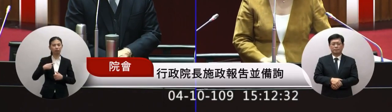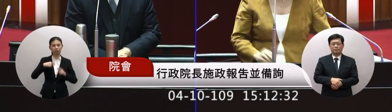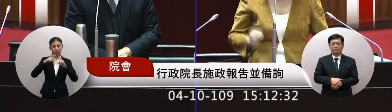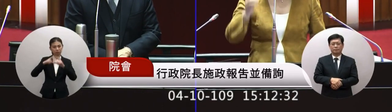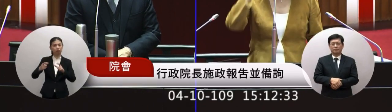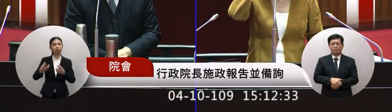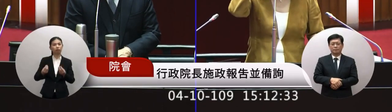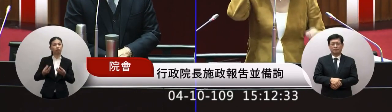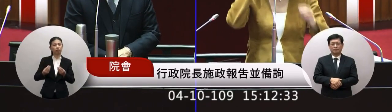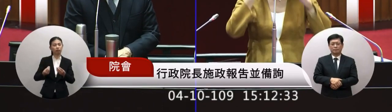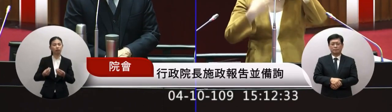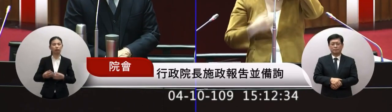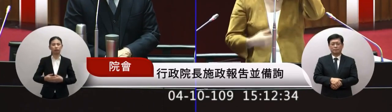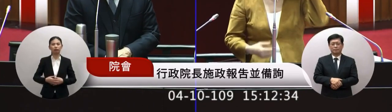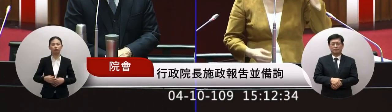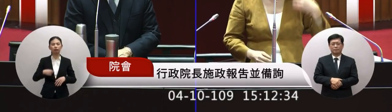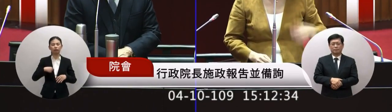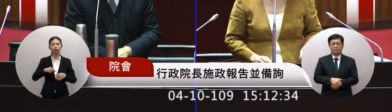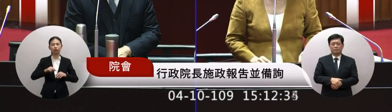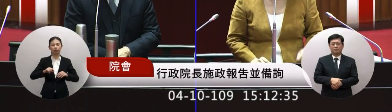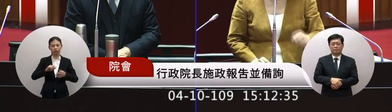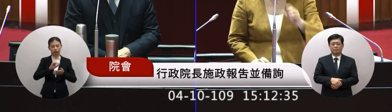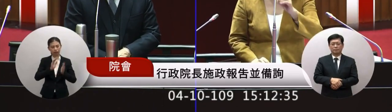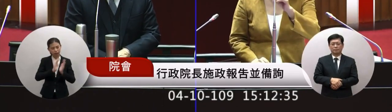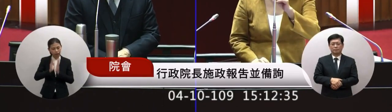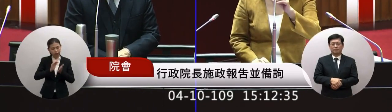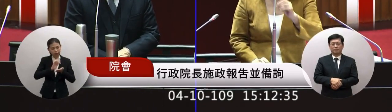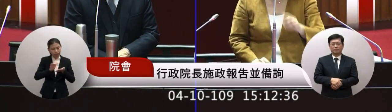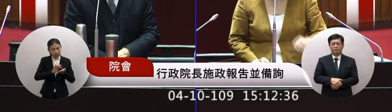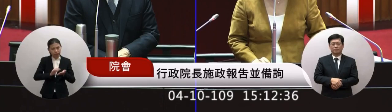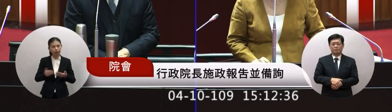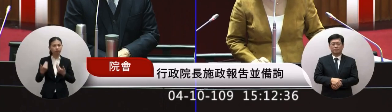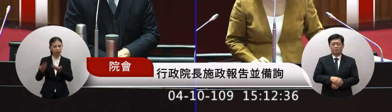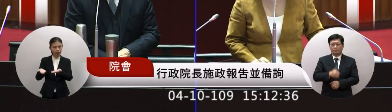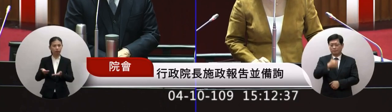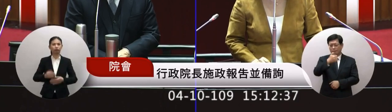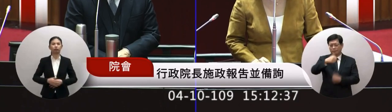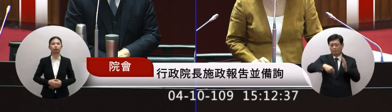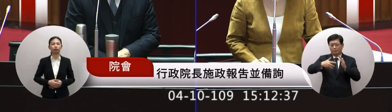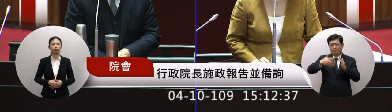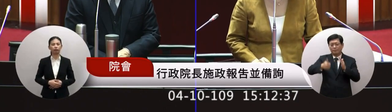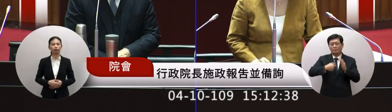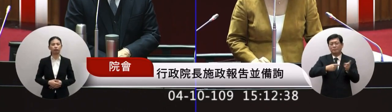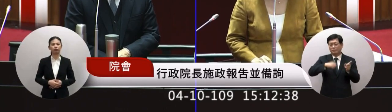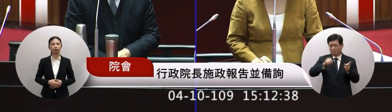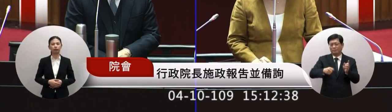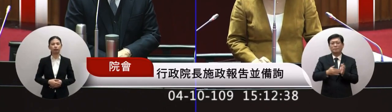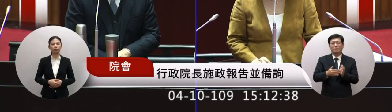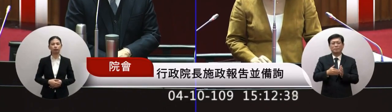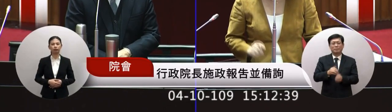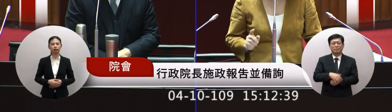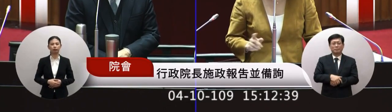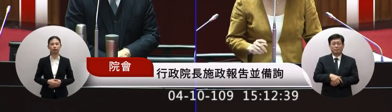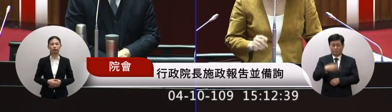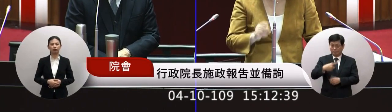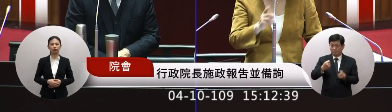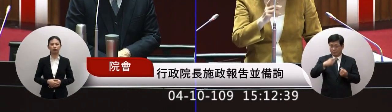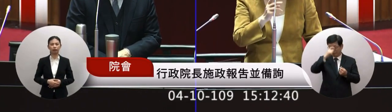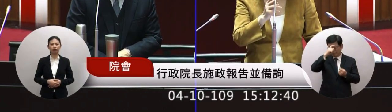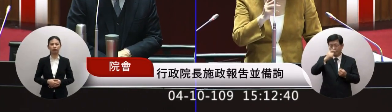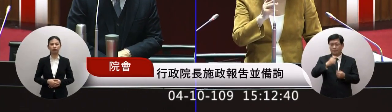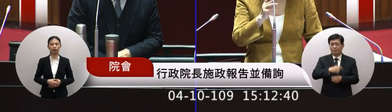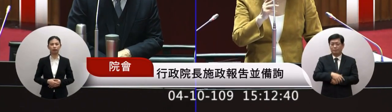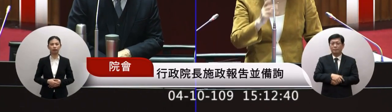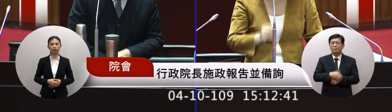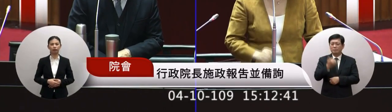的，我们都会用书面给委员做说明。 是，谢谢院长的承诺啊。那么我们也很期待能